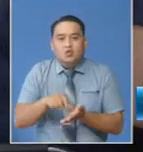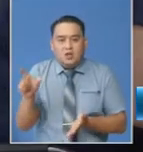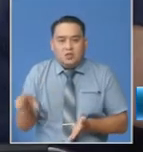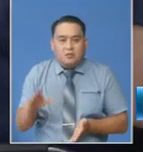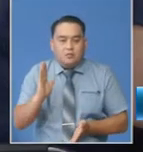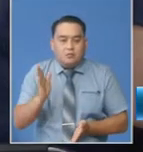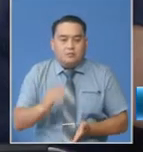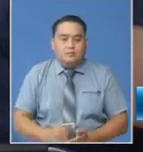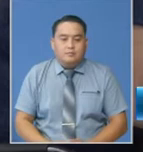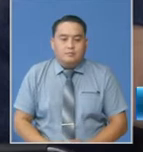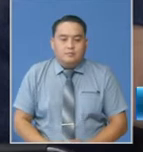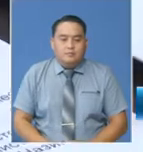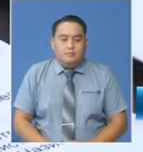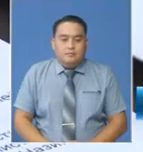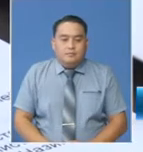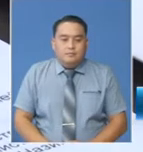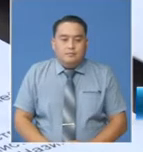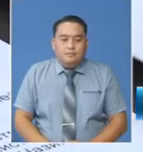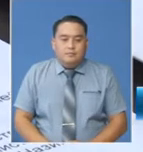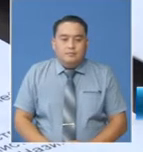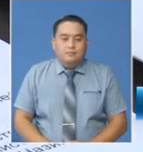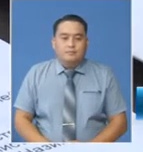15 участниками.